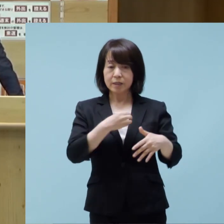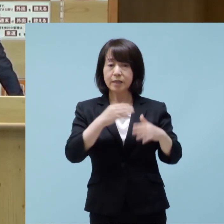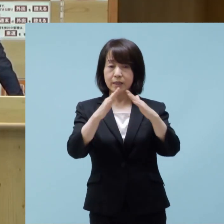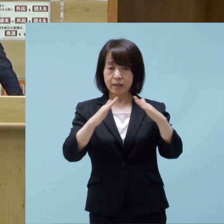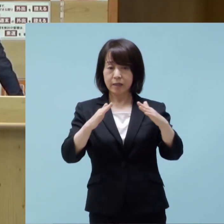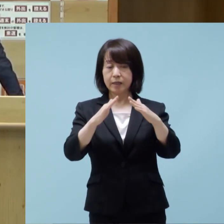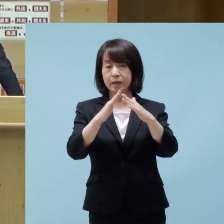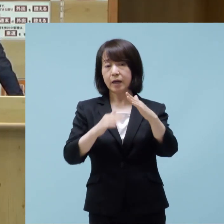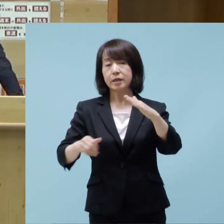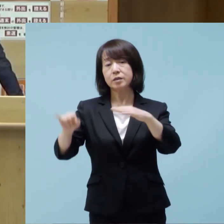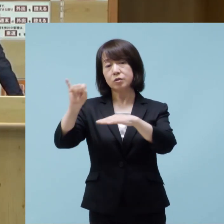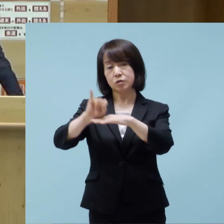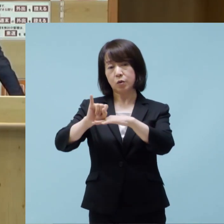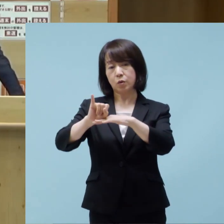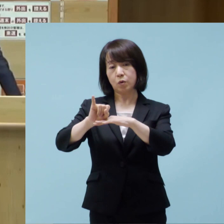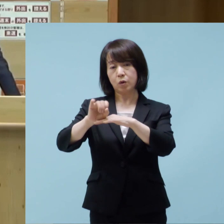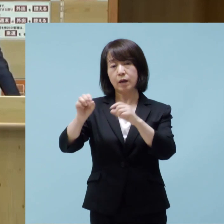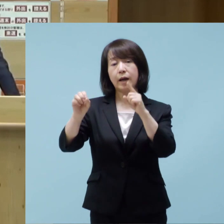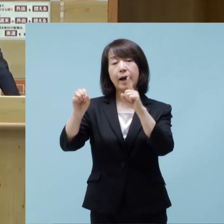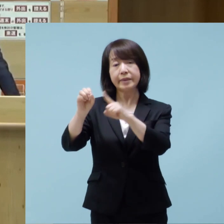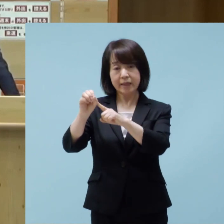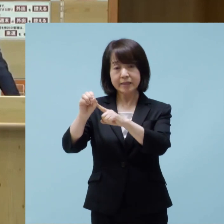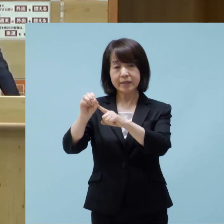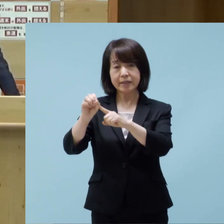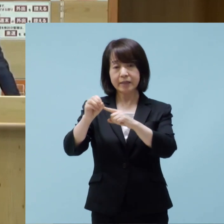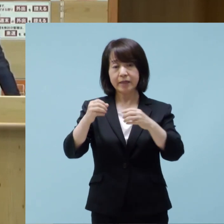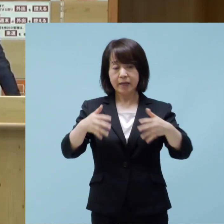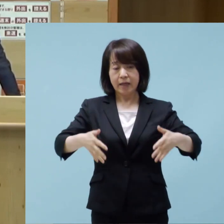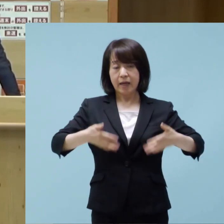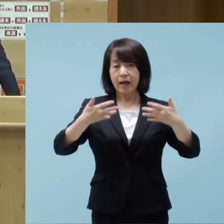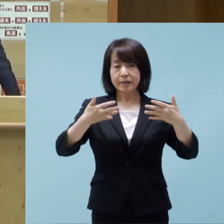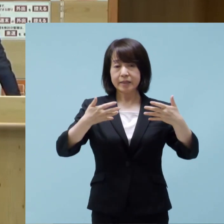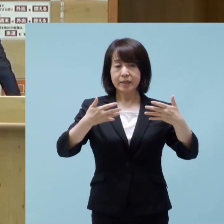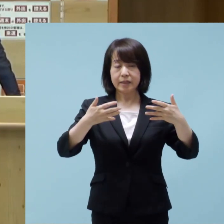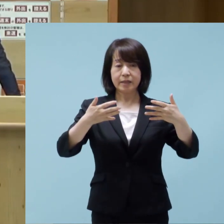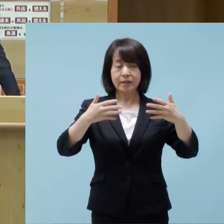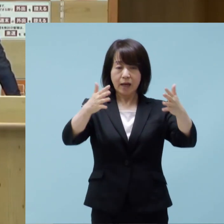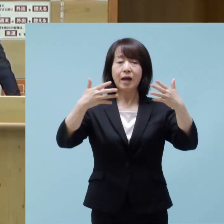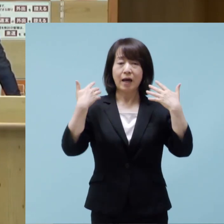を出しましたので、これをご覧いただいているかと思いますから、そ